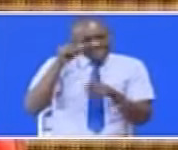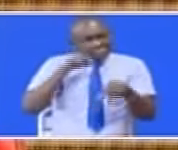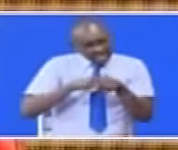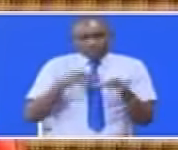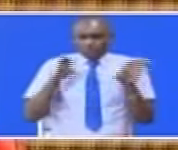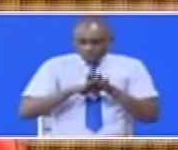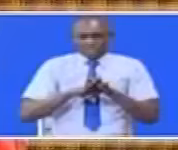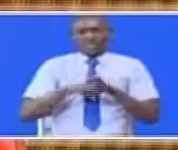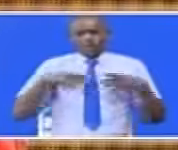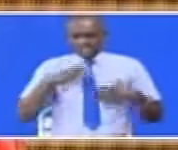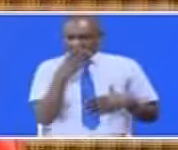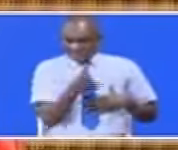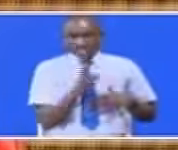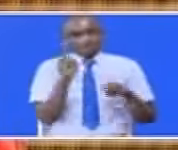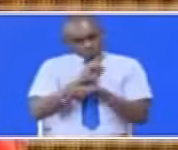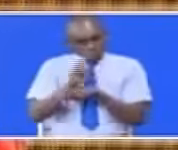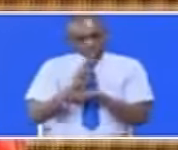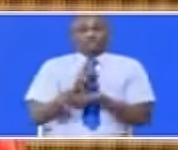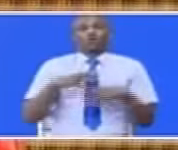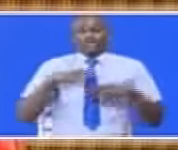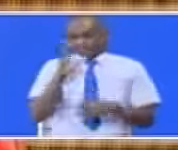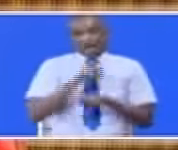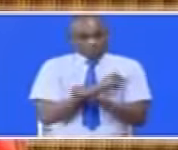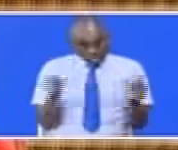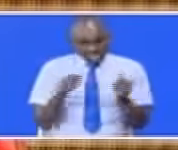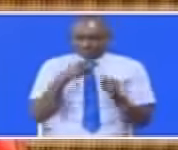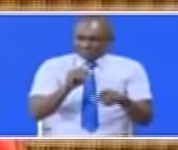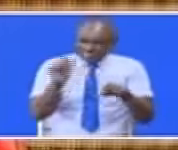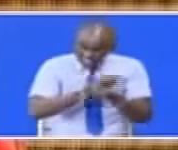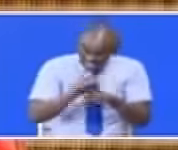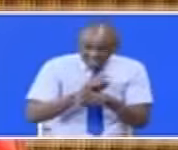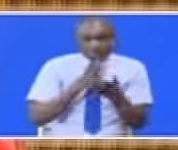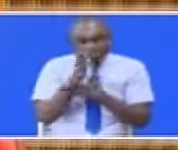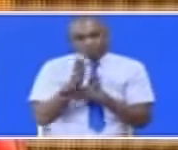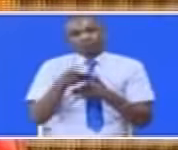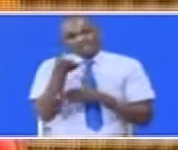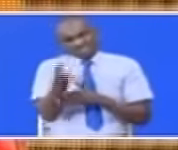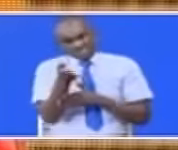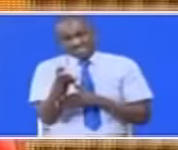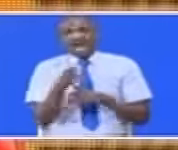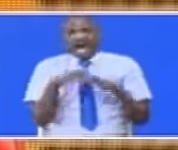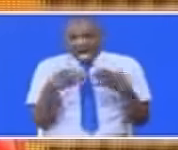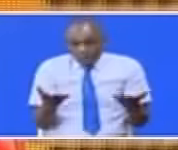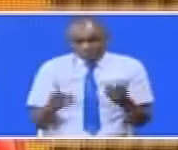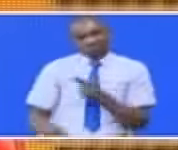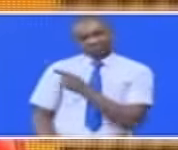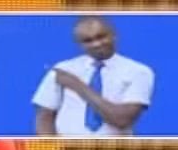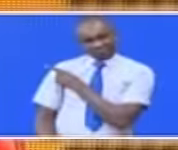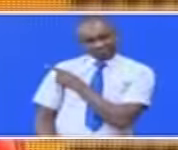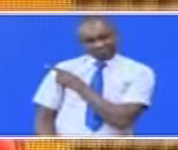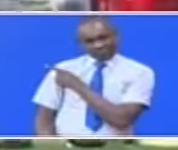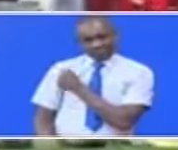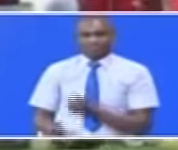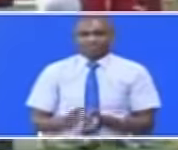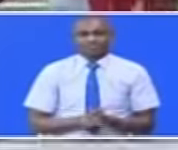wanatumia likizo yao ipasavyo. Klabu hiyo inawapa mafunzo kupitia michezo na Bibilia. Tazama taarifa ifuatayo.